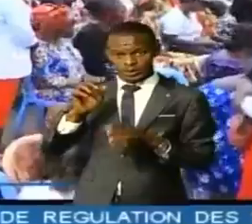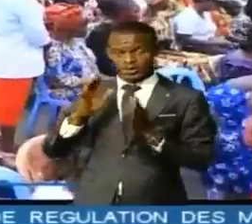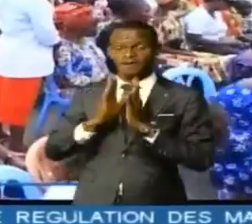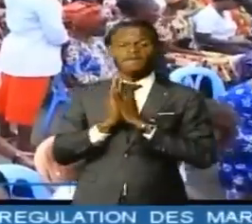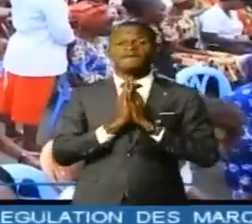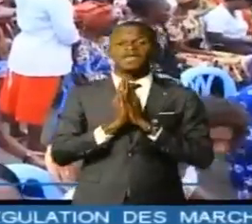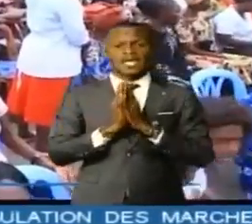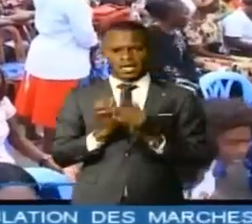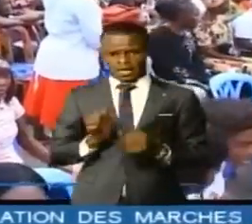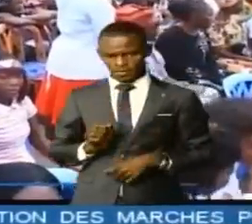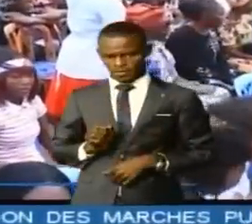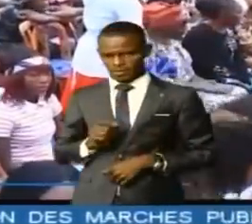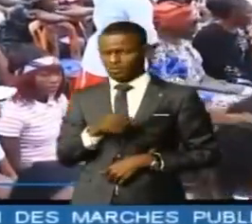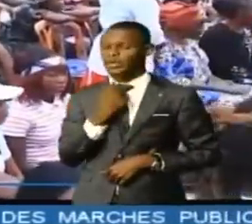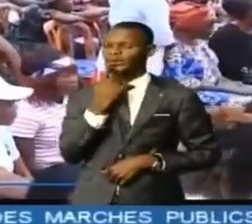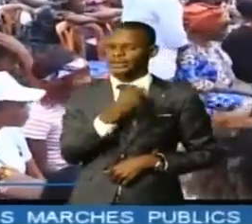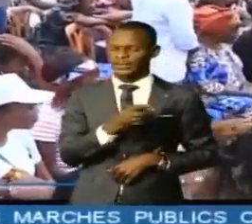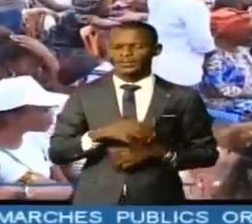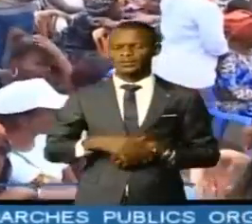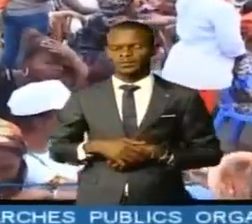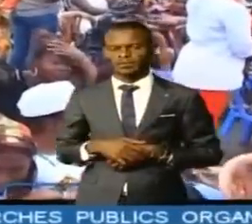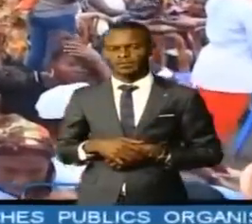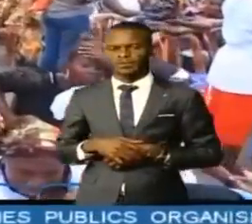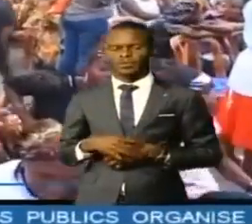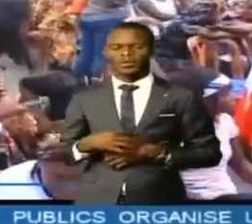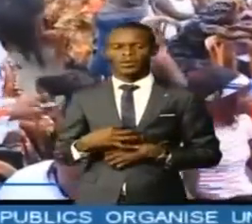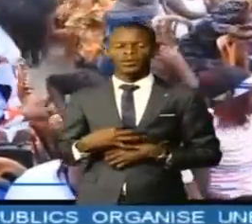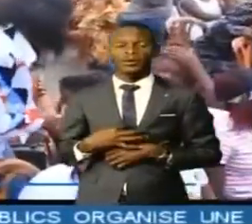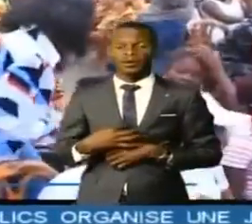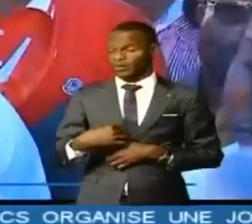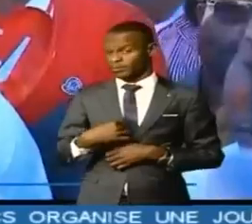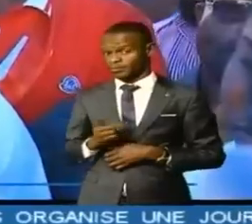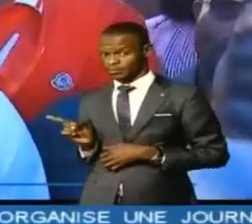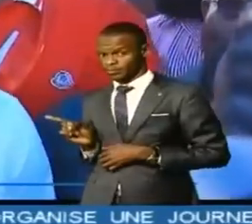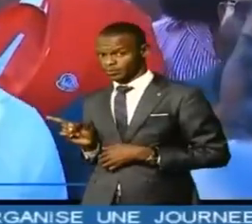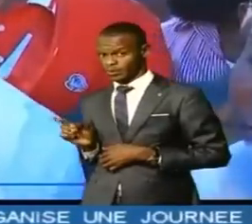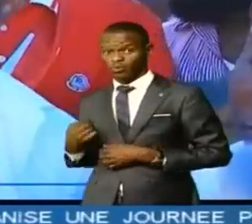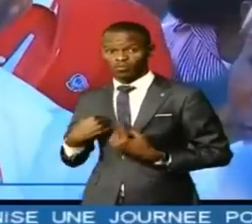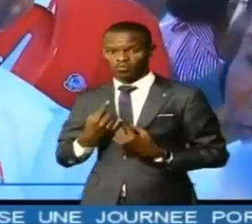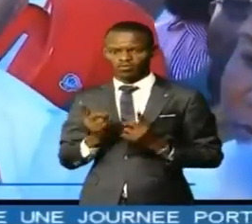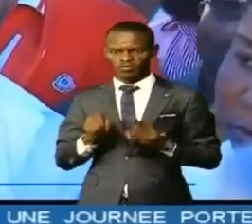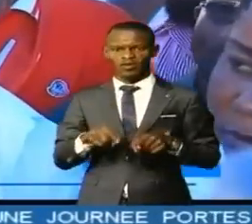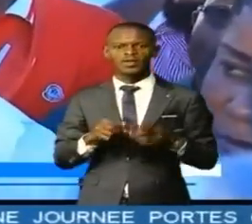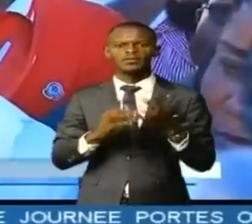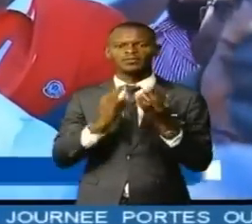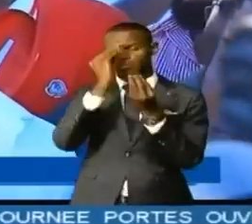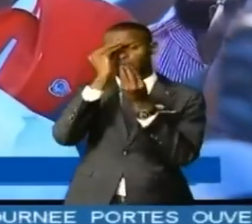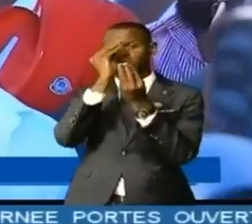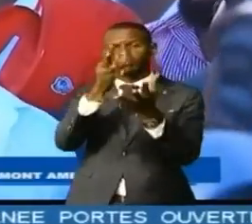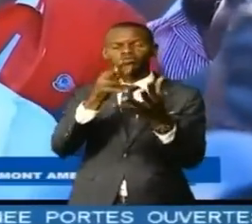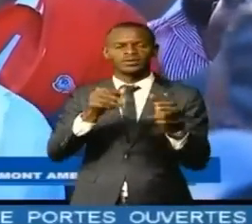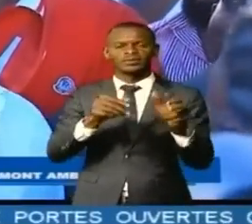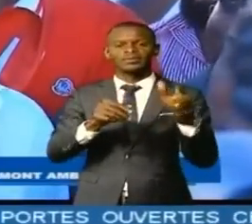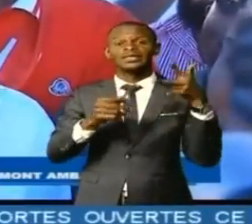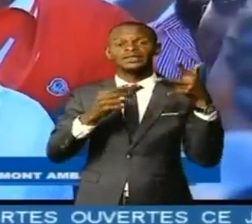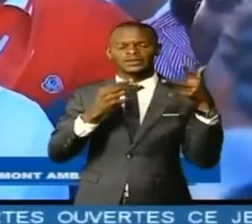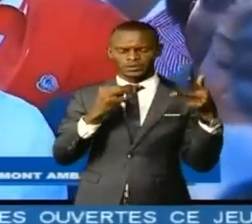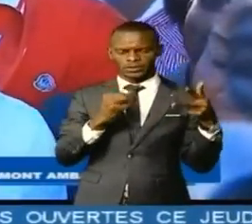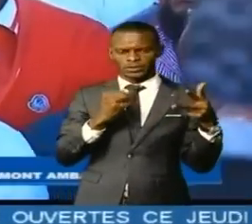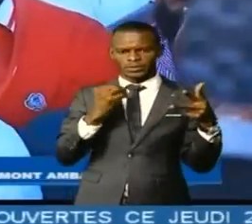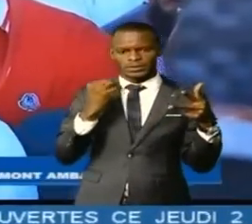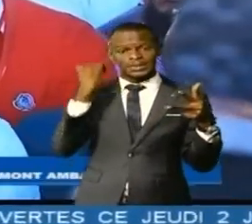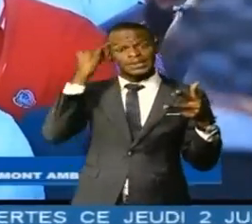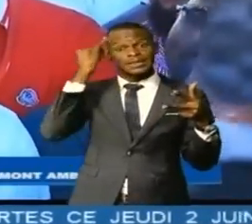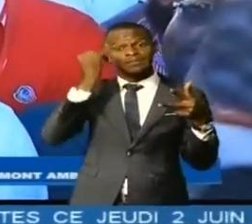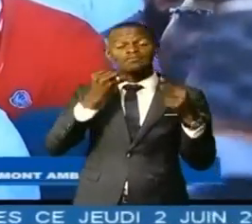Mabengi. J'ai amené 3 messages du président Vital Kamerhe. Le premier, c'est que le président Kamerhe nous